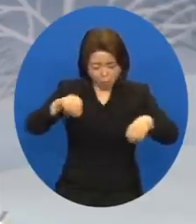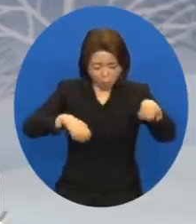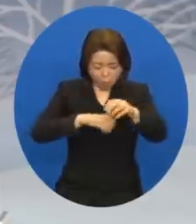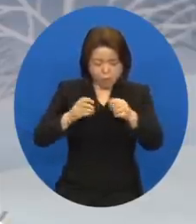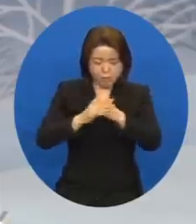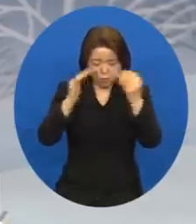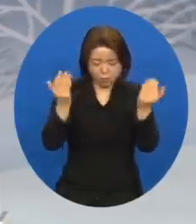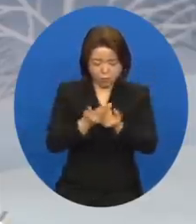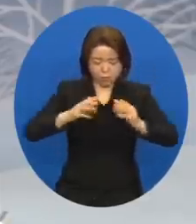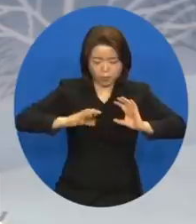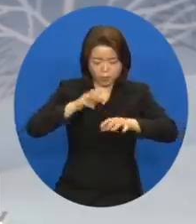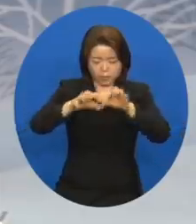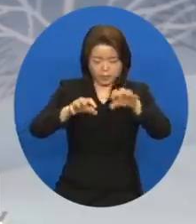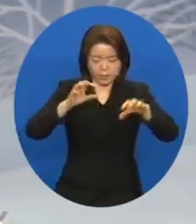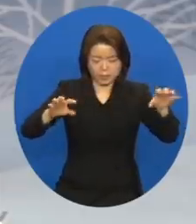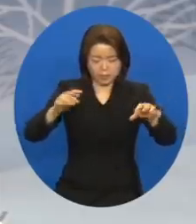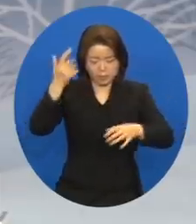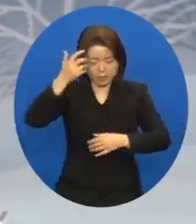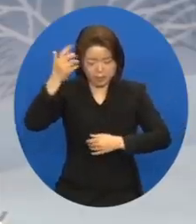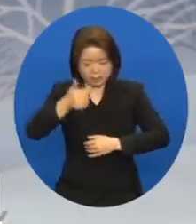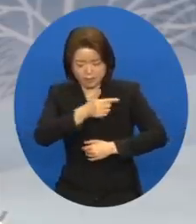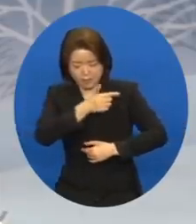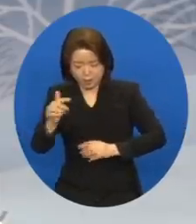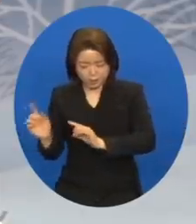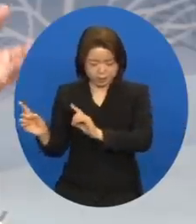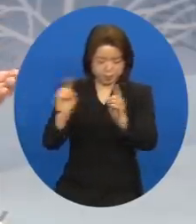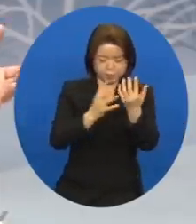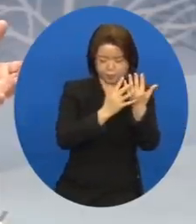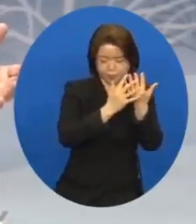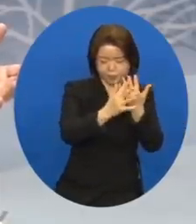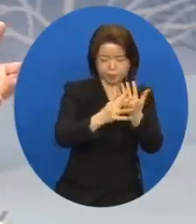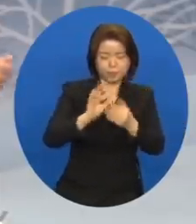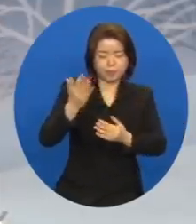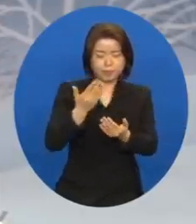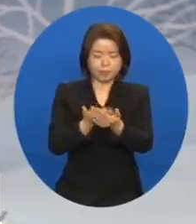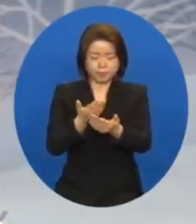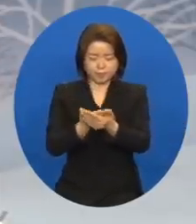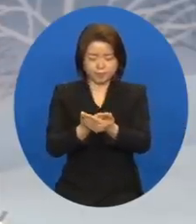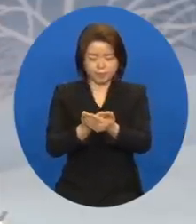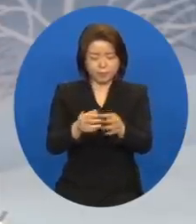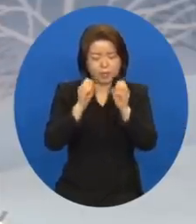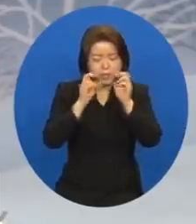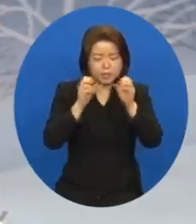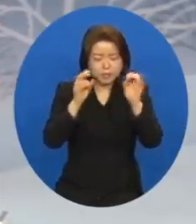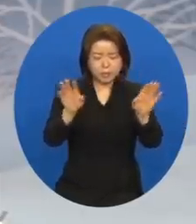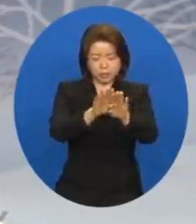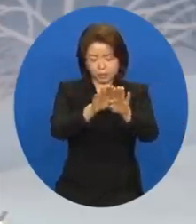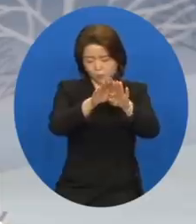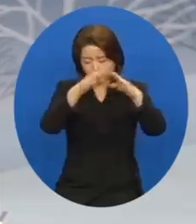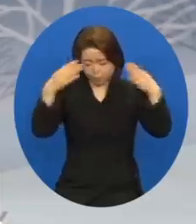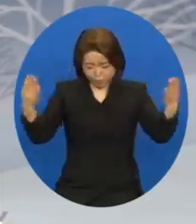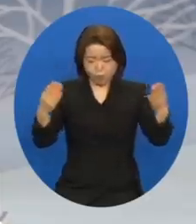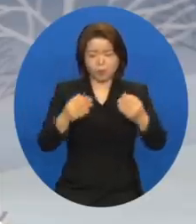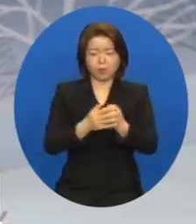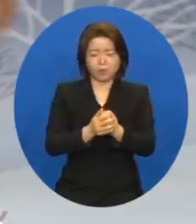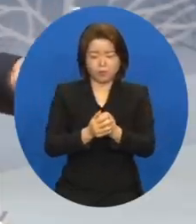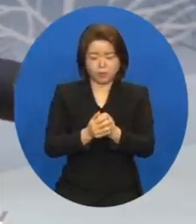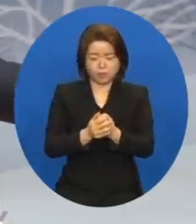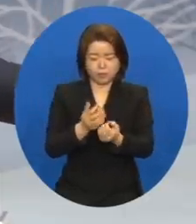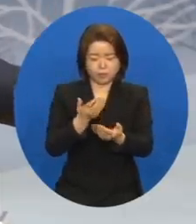열방에 영적인 대각성이 일어나게 하소서. 선교의 문들이 다시 활짝 열리게